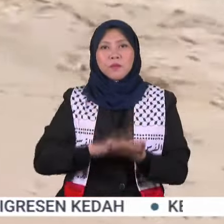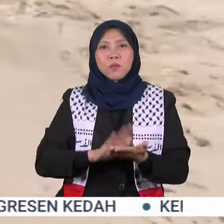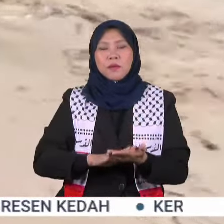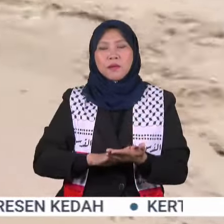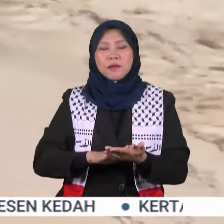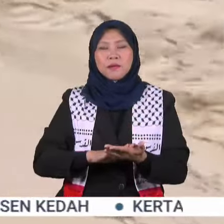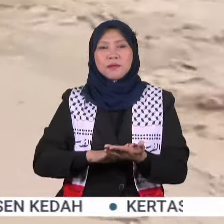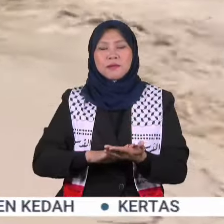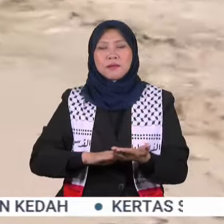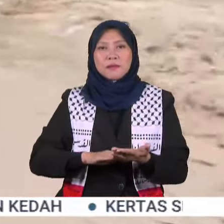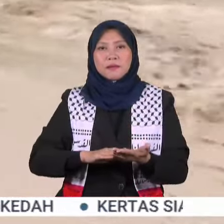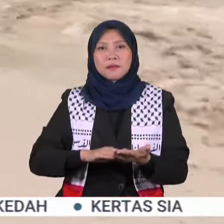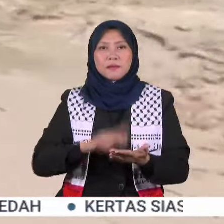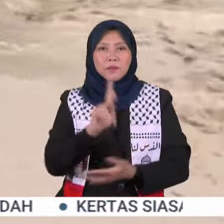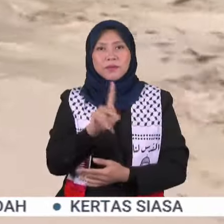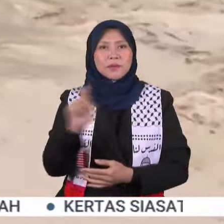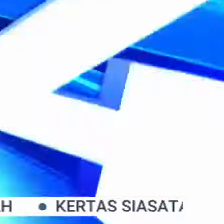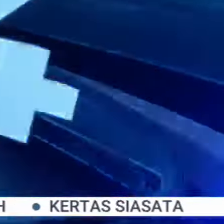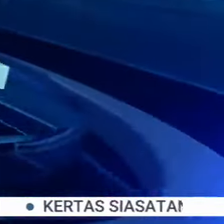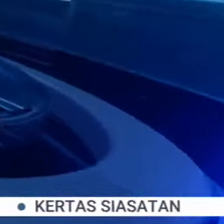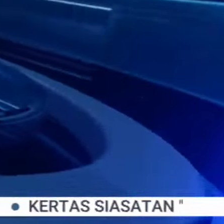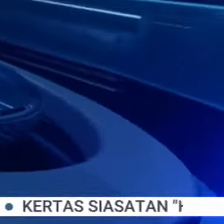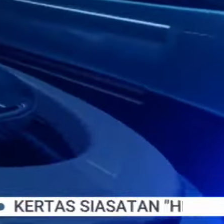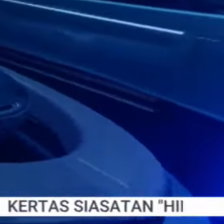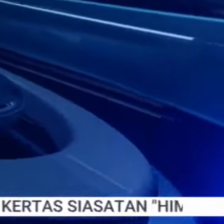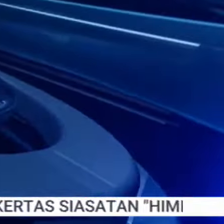Kebangsaan Mawai, Kota Tinggi.